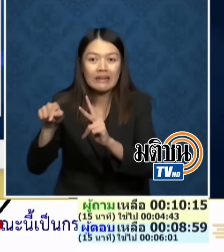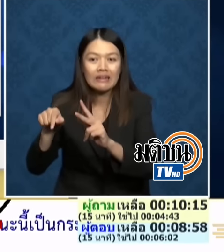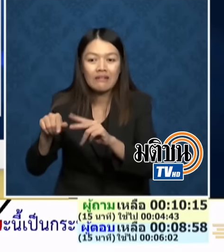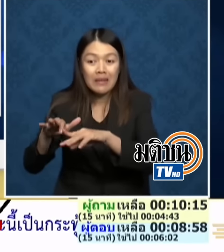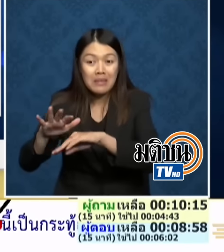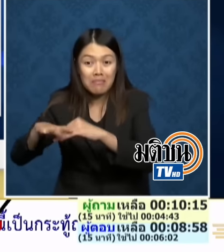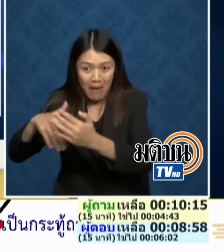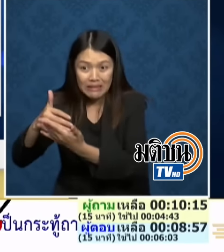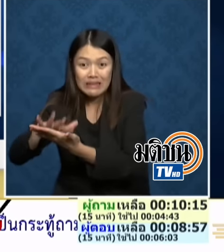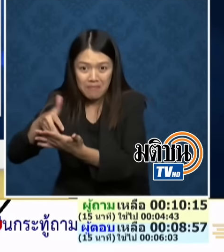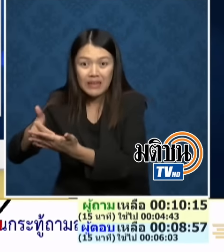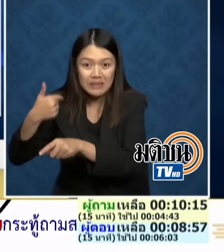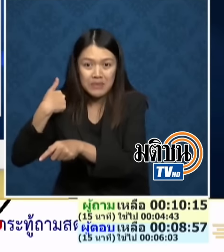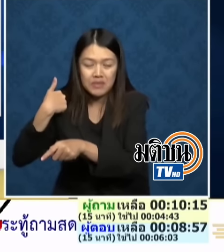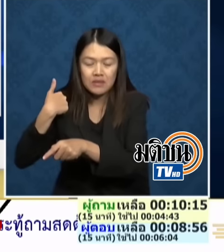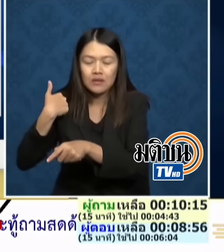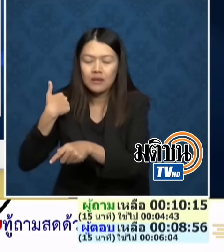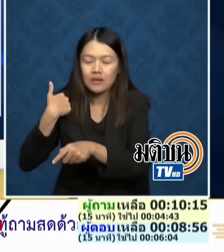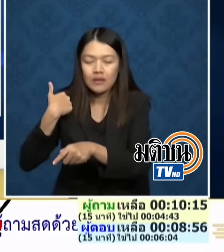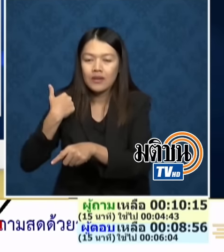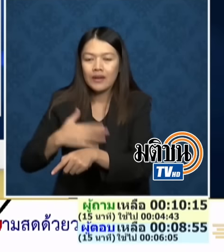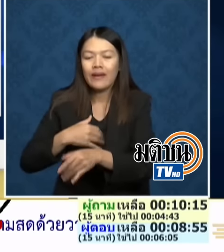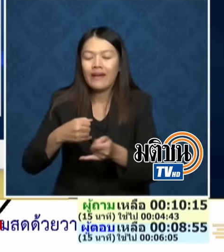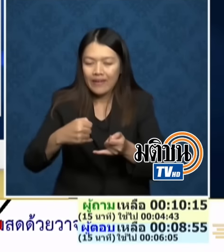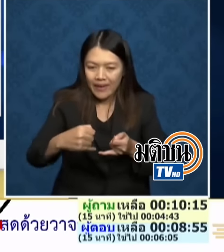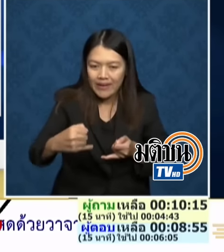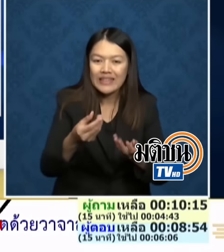ที่มาที่ไปทผมถแหงว่ามัอยู่ในเขตปฏิรูปที่ดิน